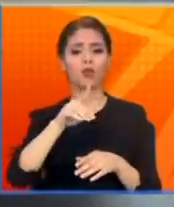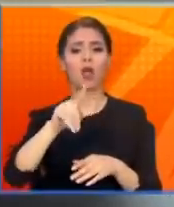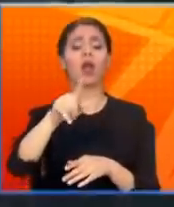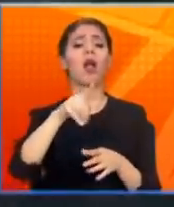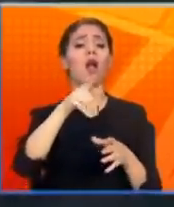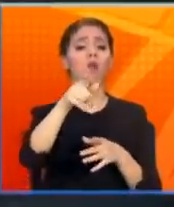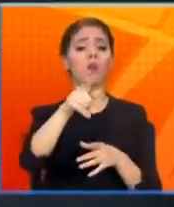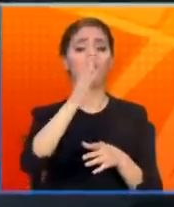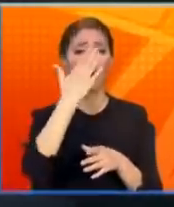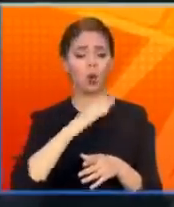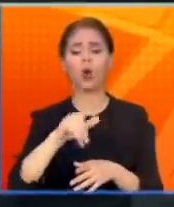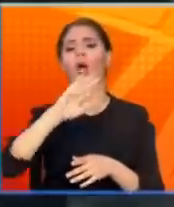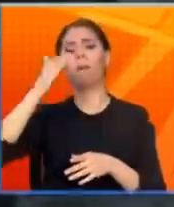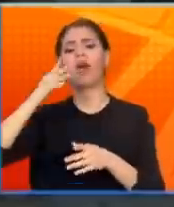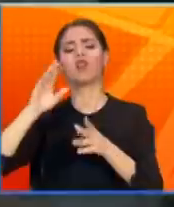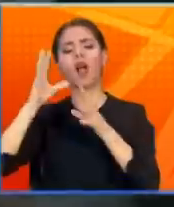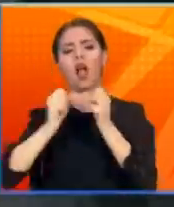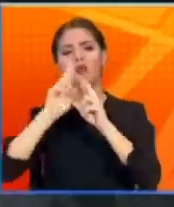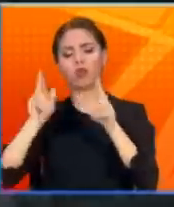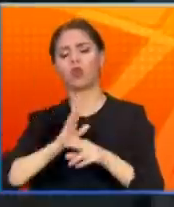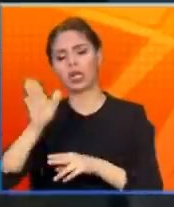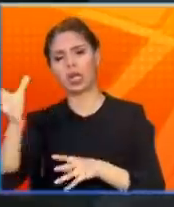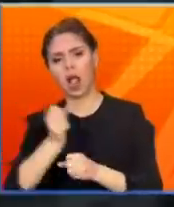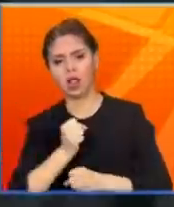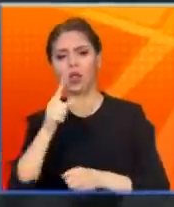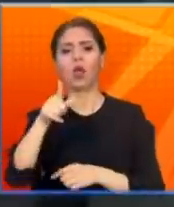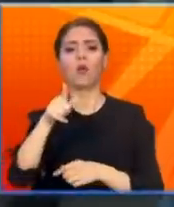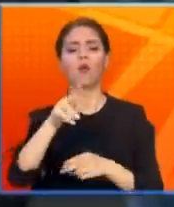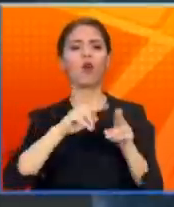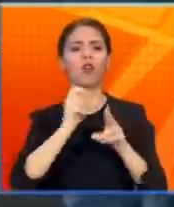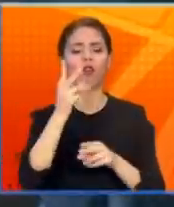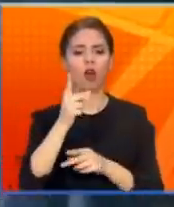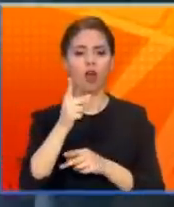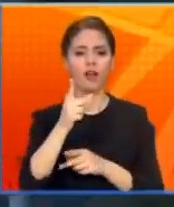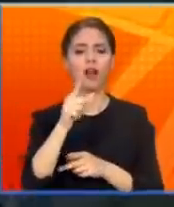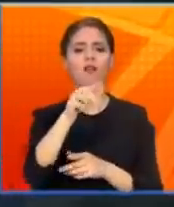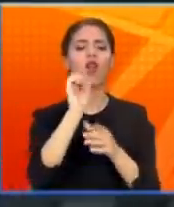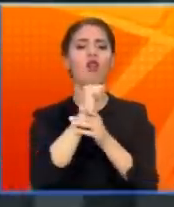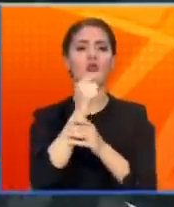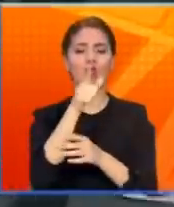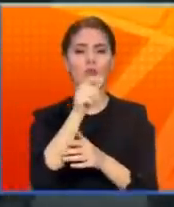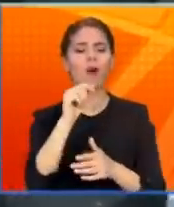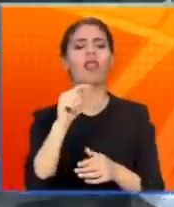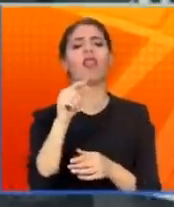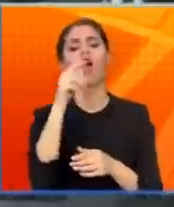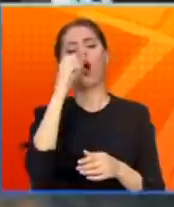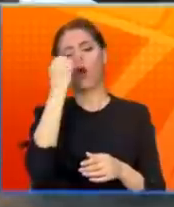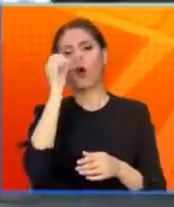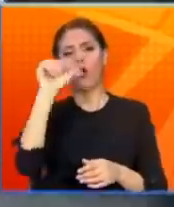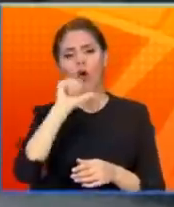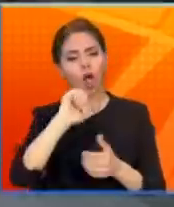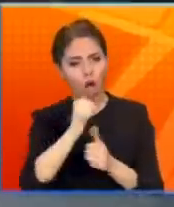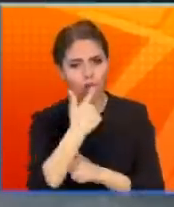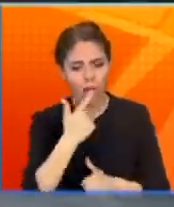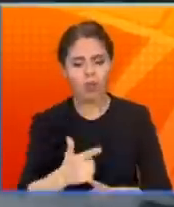marketlere de bakabiliriz. Uzmanlar koronavirüsüne karşı kolonyanın etkili bir yöntem olduğunu söyleyince kolonya üreticilerinin